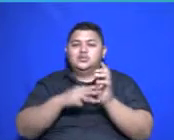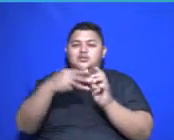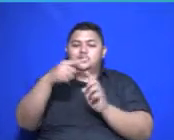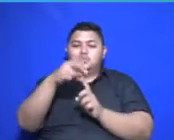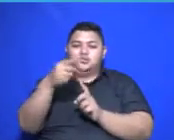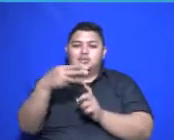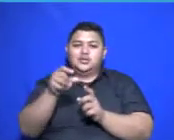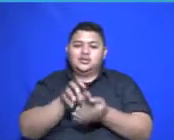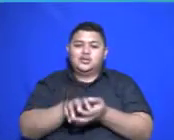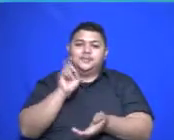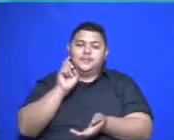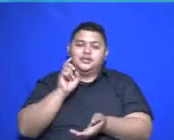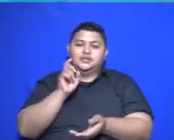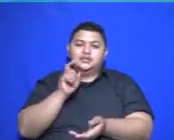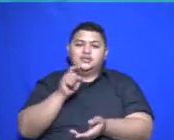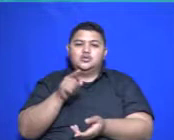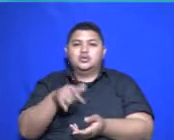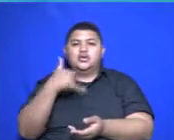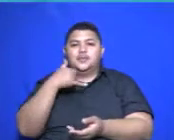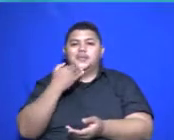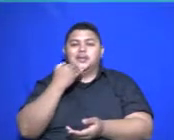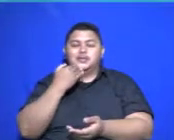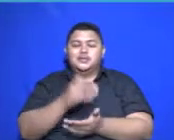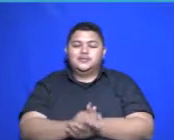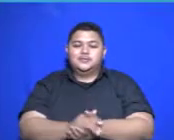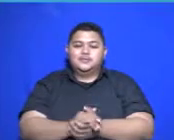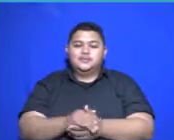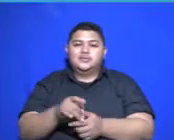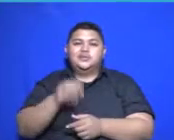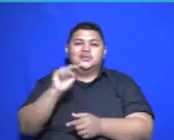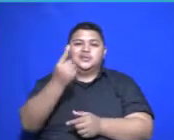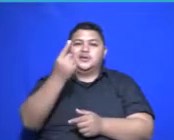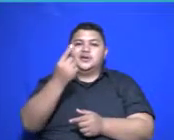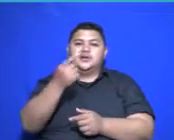Mudah-mudahan ini bisa berjalan dan ini sudah lakukan dan lokal kontennya